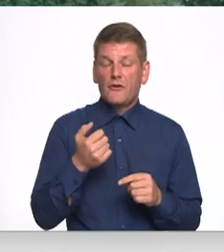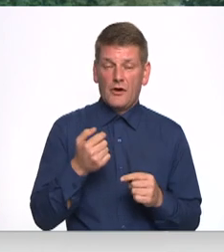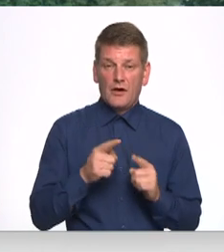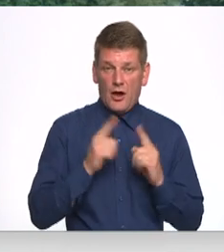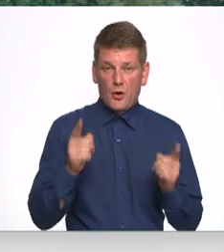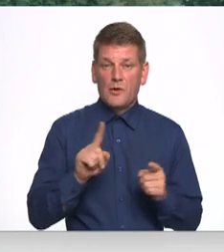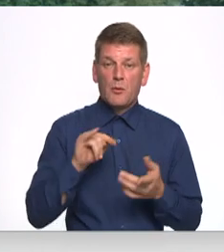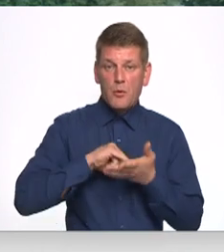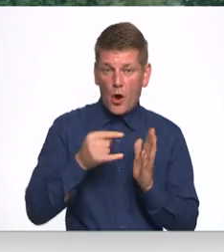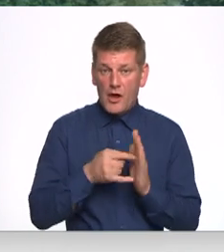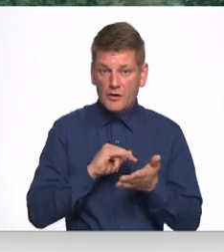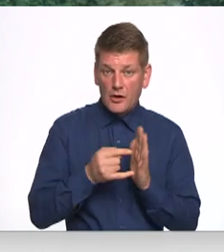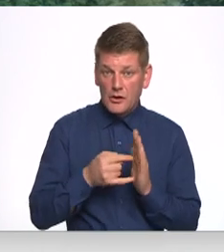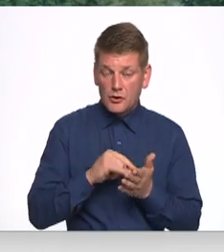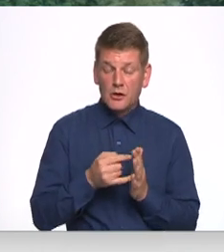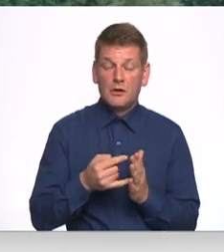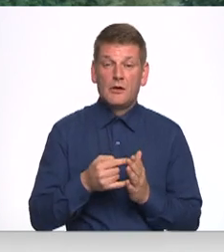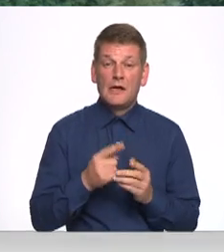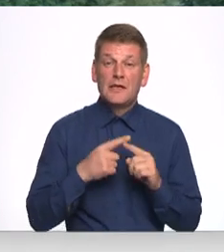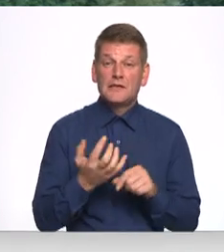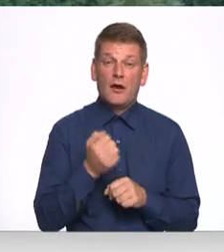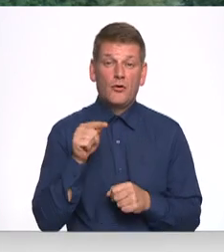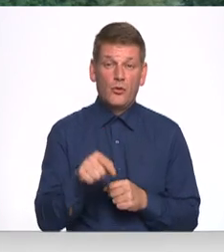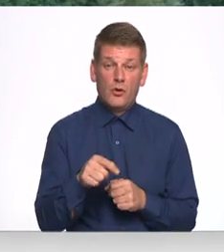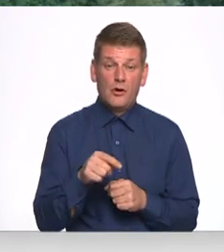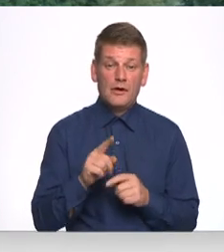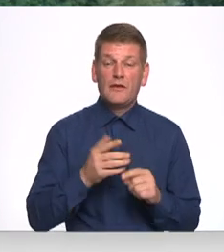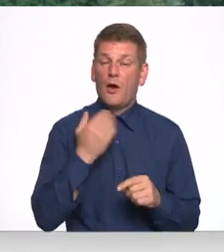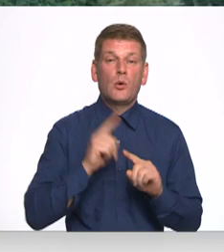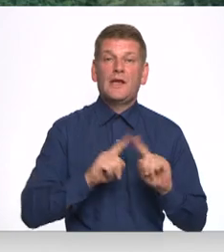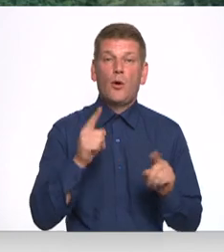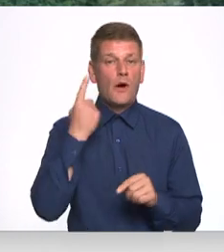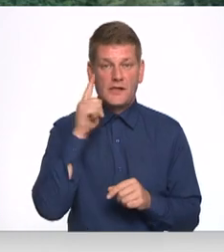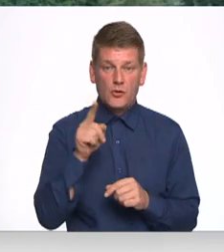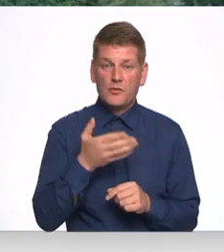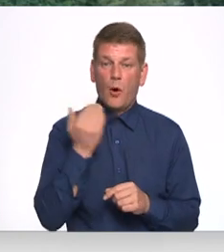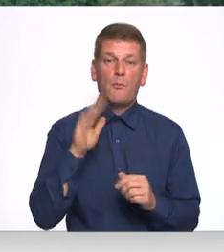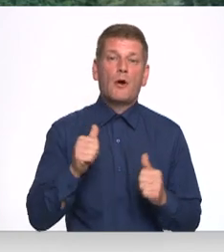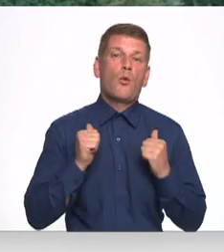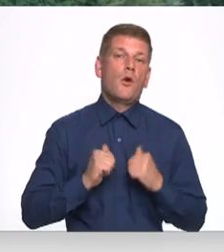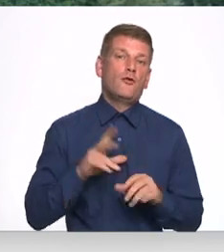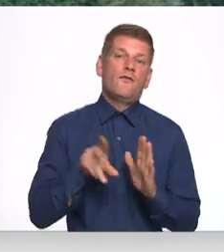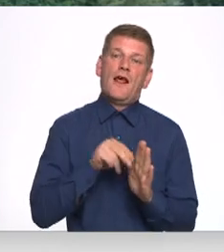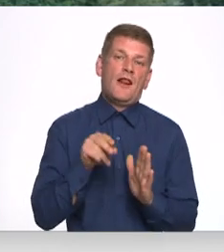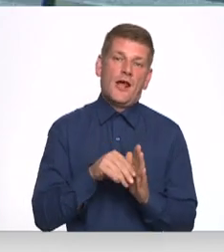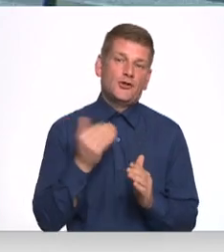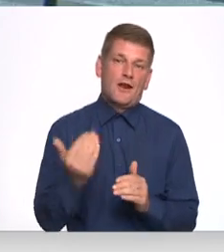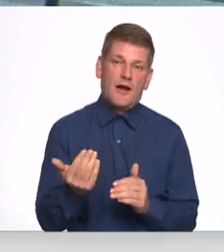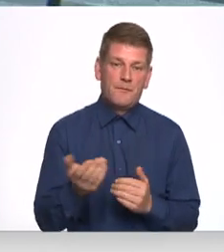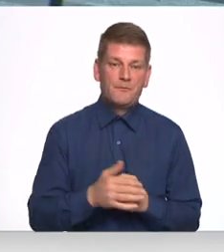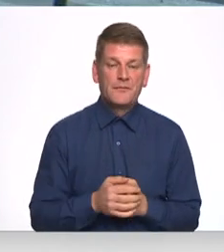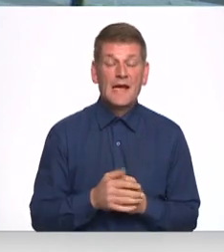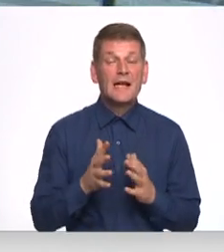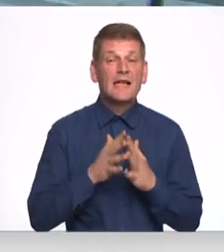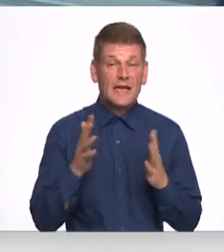projektēšanas stadija, līdz ar to tas nav tikko izdomāts, tas nav pa godu vēlēšanām.